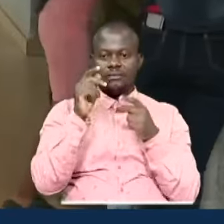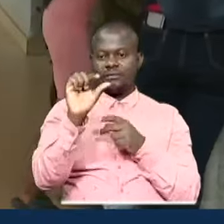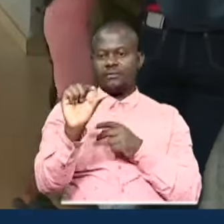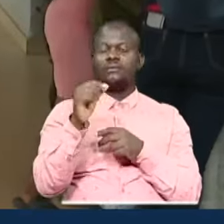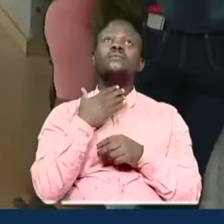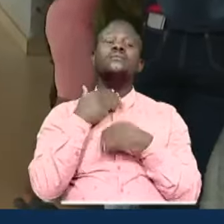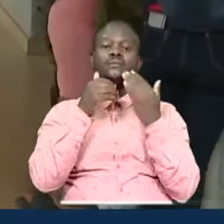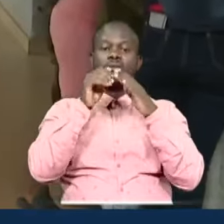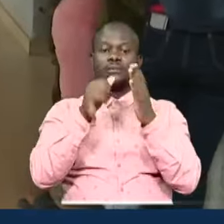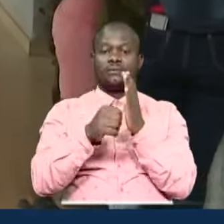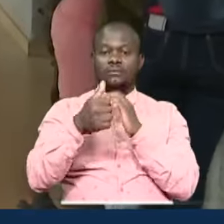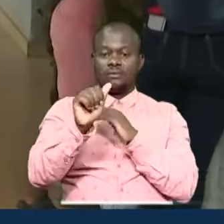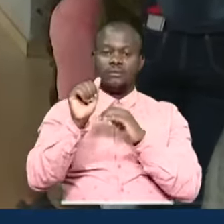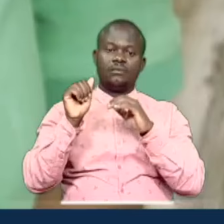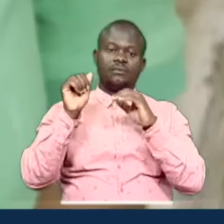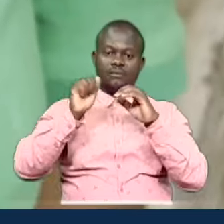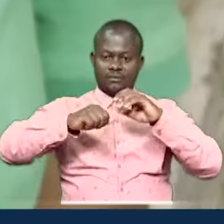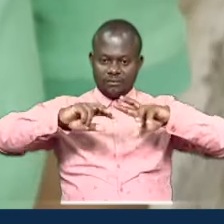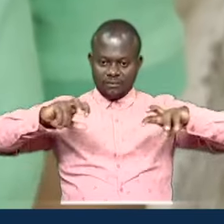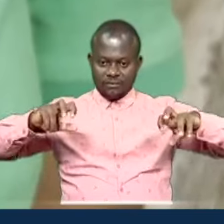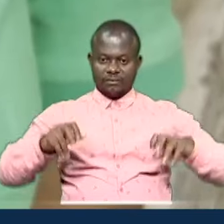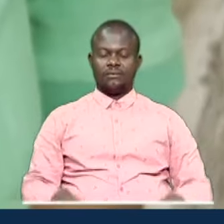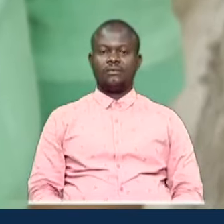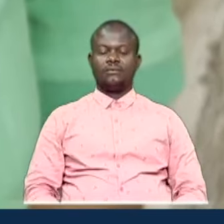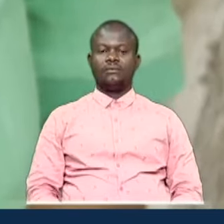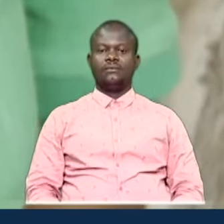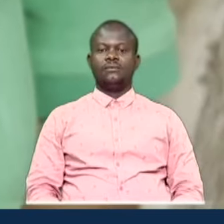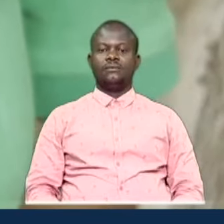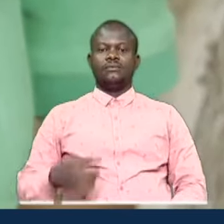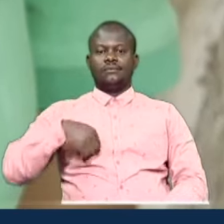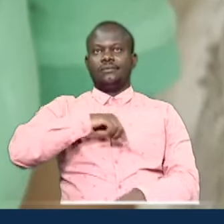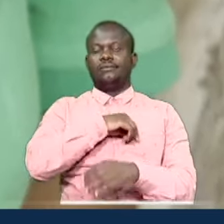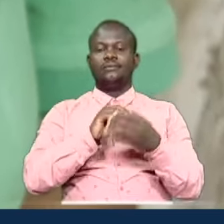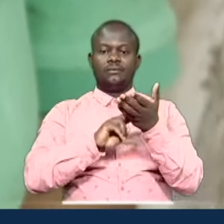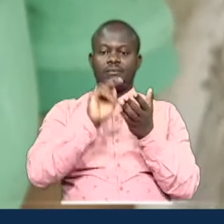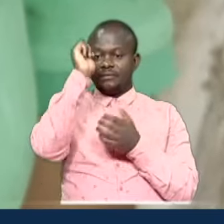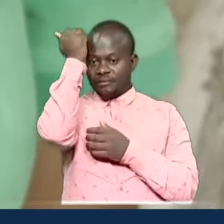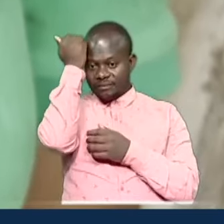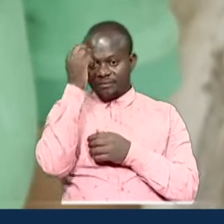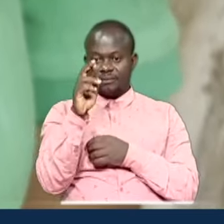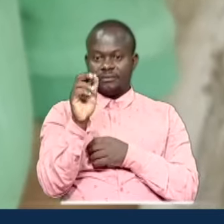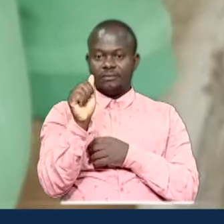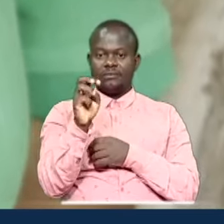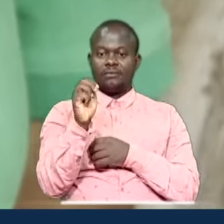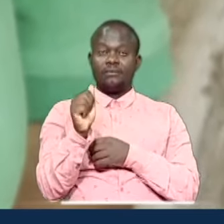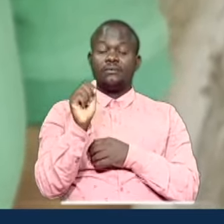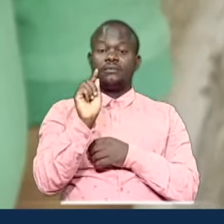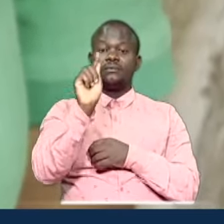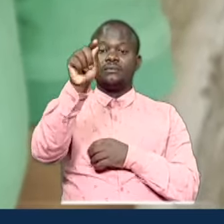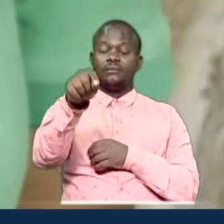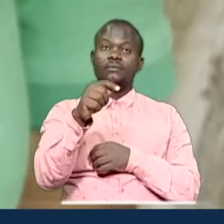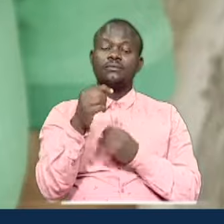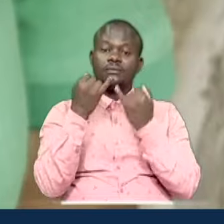barifuza ko iki kibazo cyabo cyasuzumwe. Urugero nkanjye nkoresha assurance ya RAMA ukajya muri farumasi bakagira ngo iyi miti